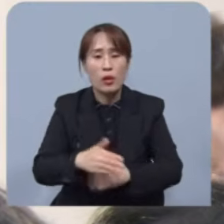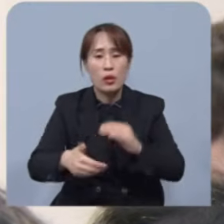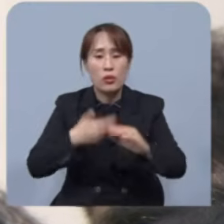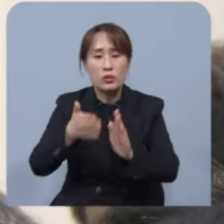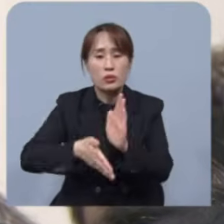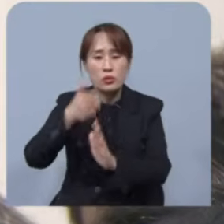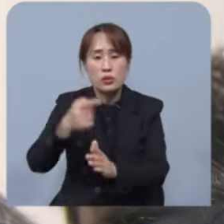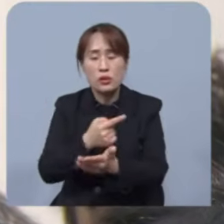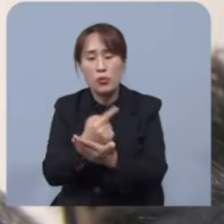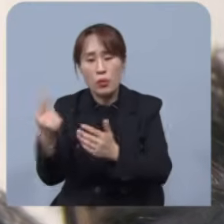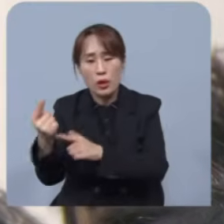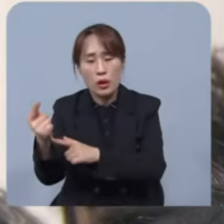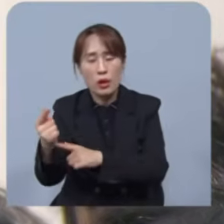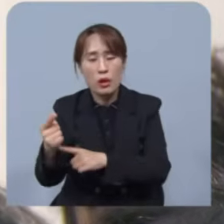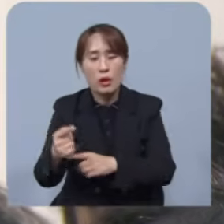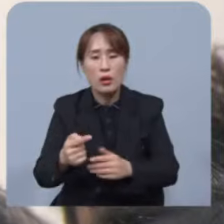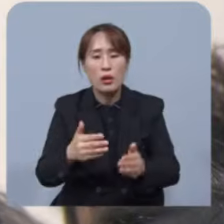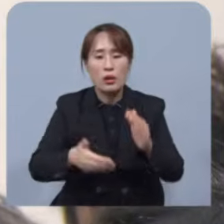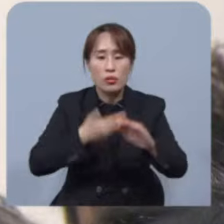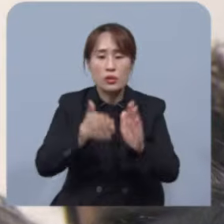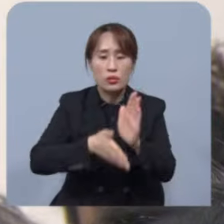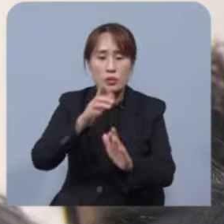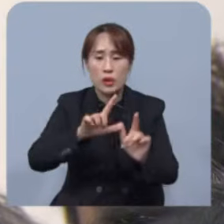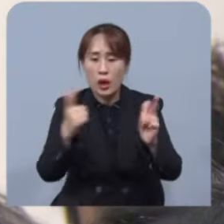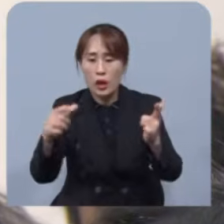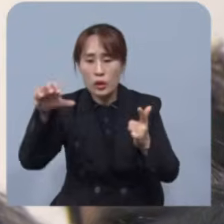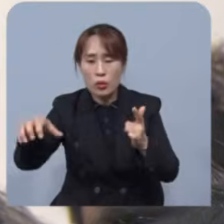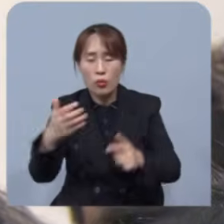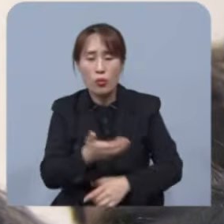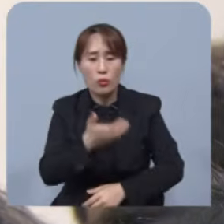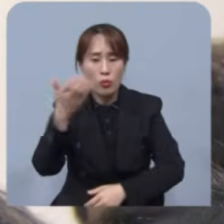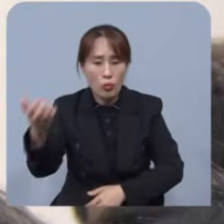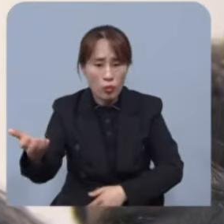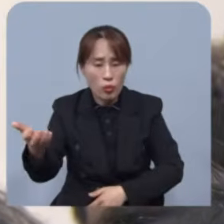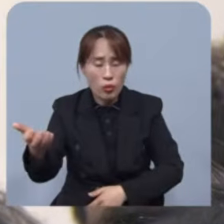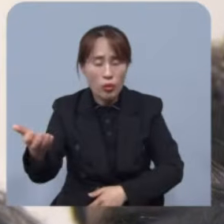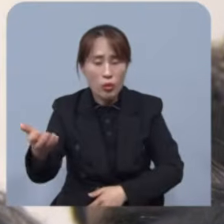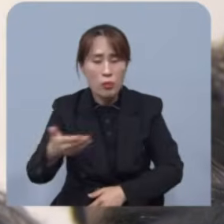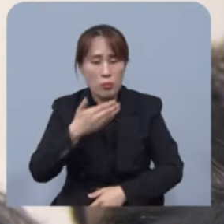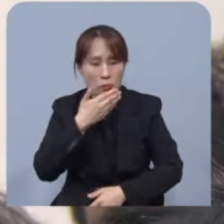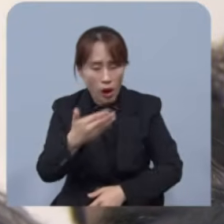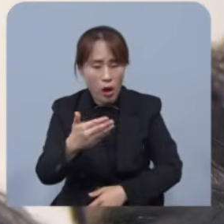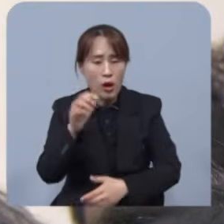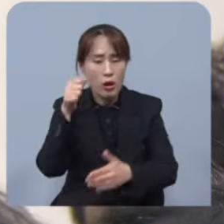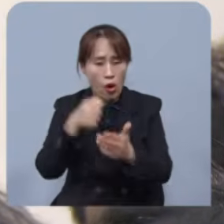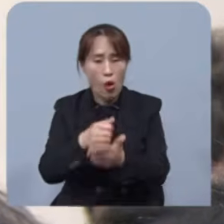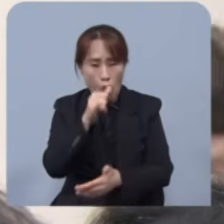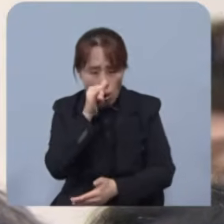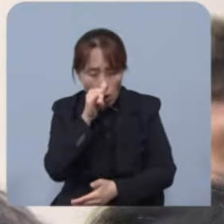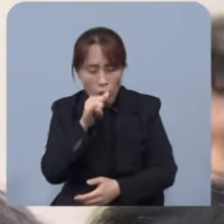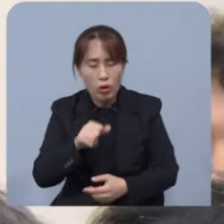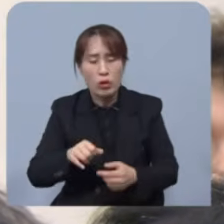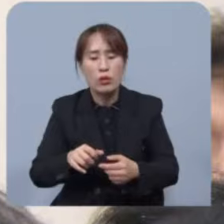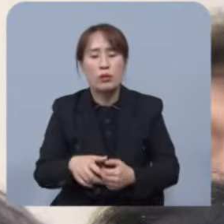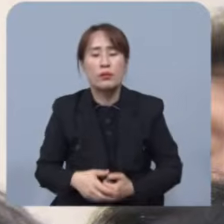외, 즉 피혁신도시로 이전 허용할 최종 결론이 되었는지, 그리고